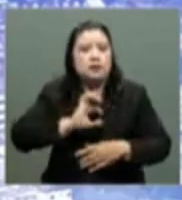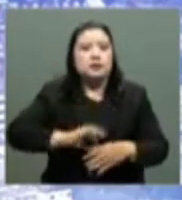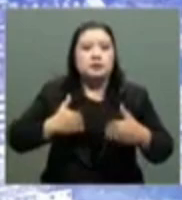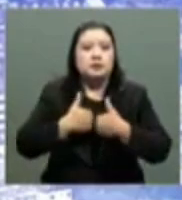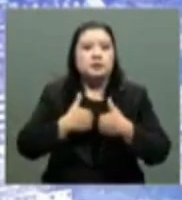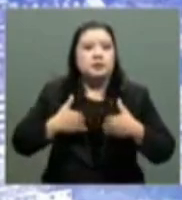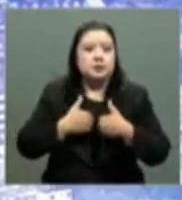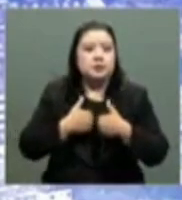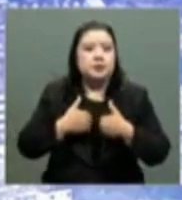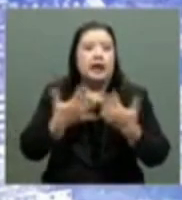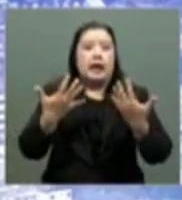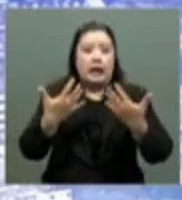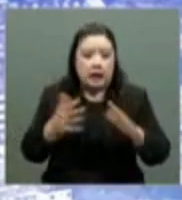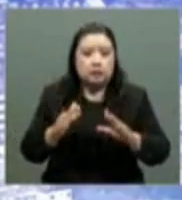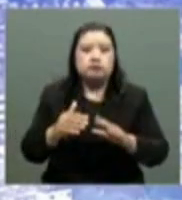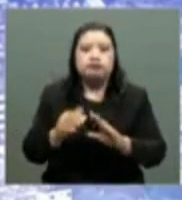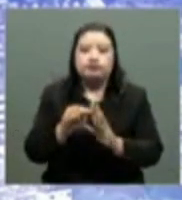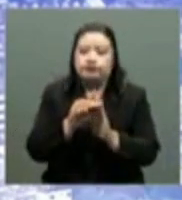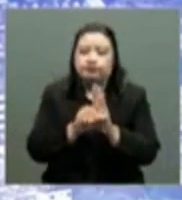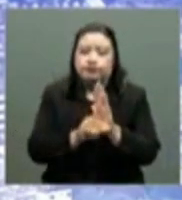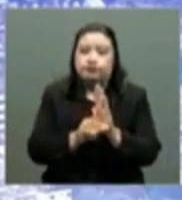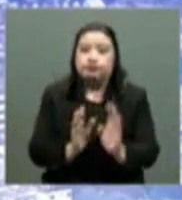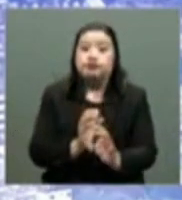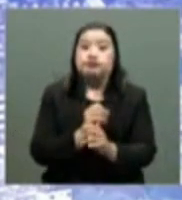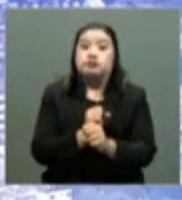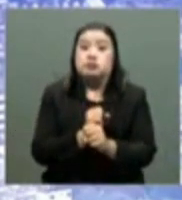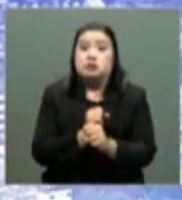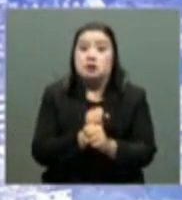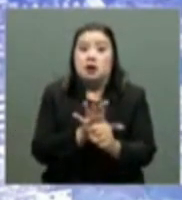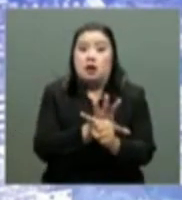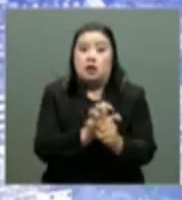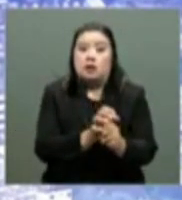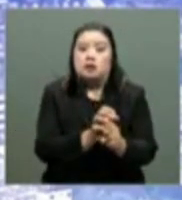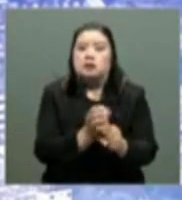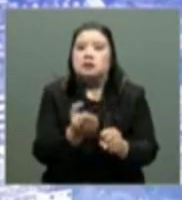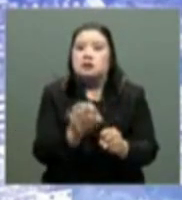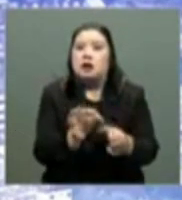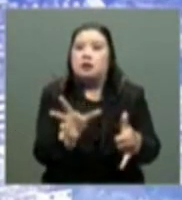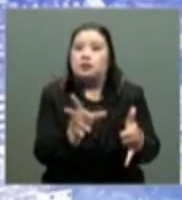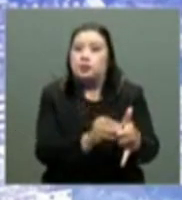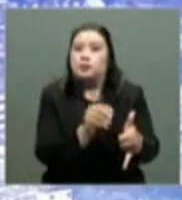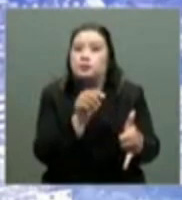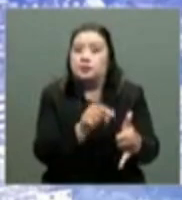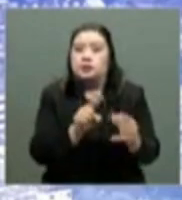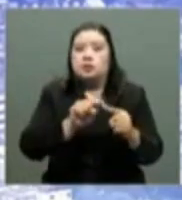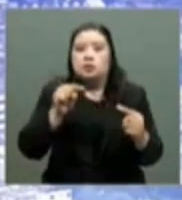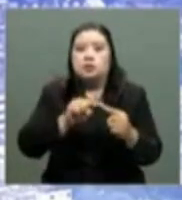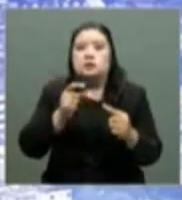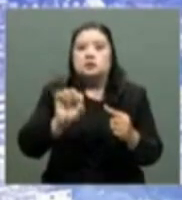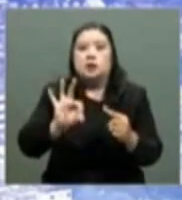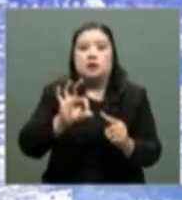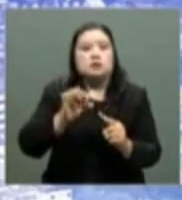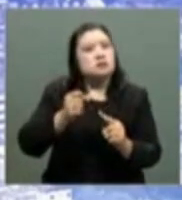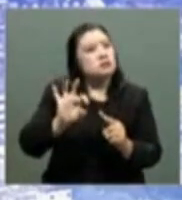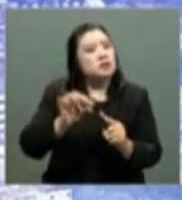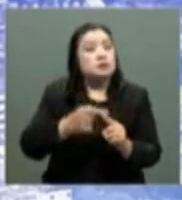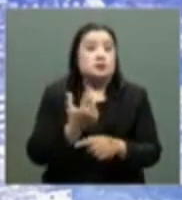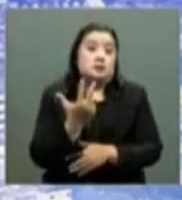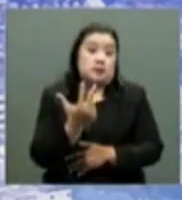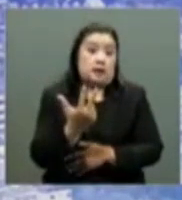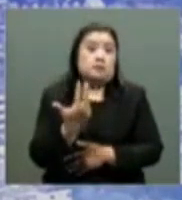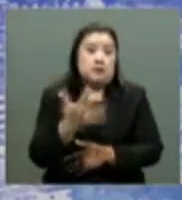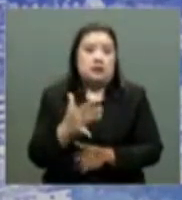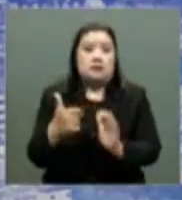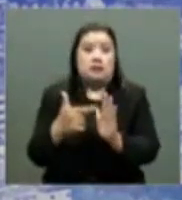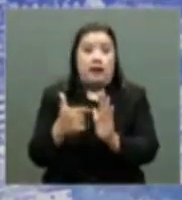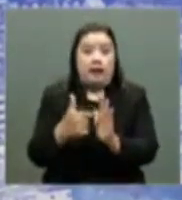ลการตรวจผลยืนยันเป็นผู้ป่วยโควิด19ในวันที่19มีนาคมแพทย์ก็ให้ยารักษ